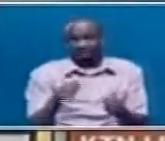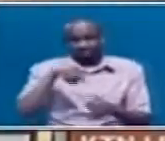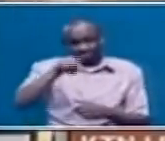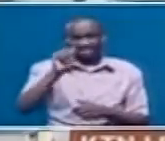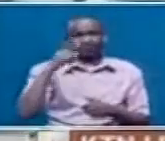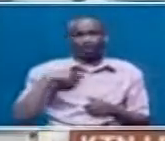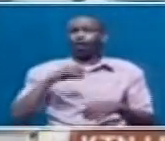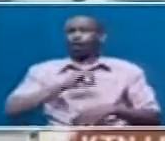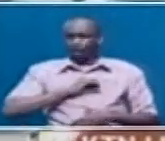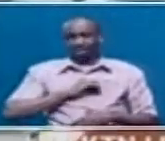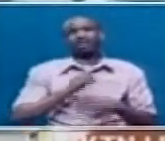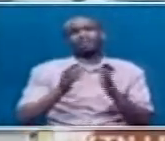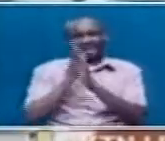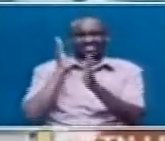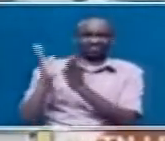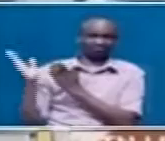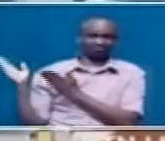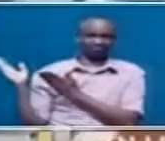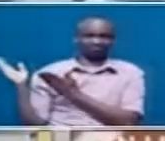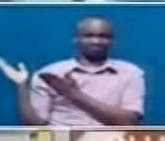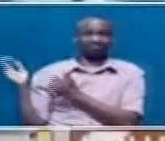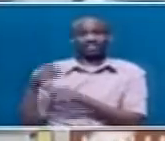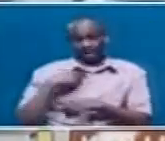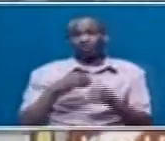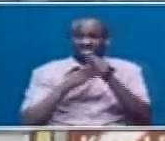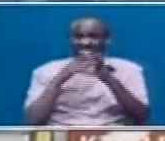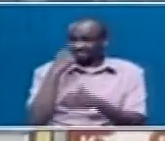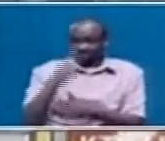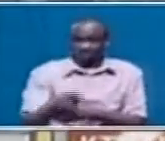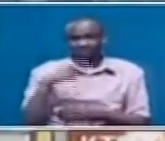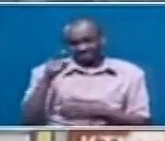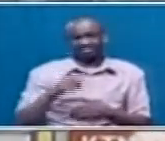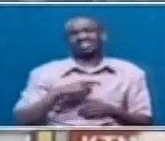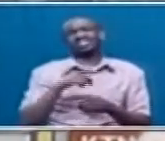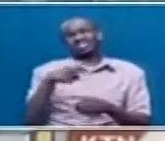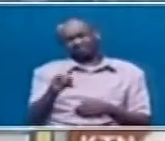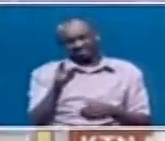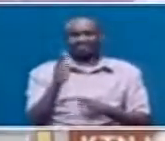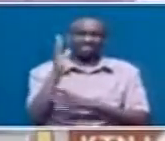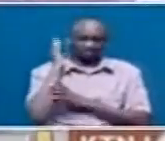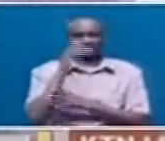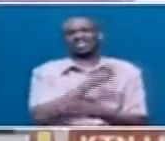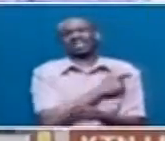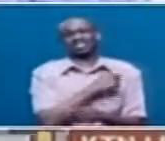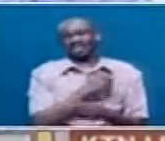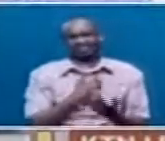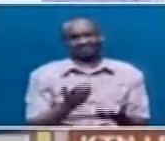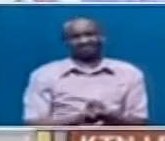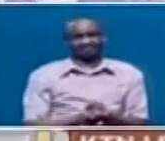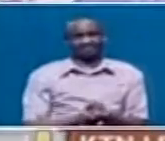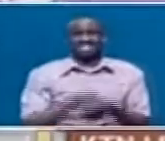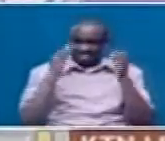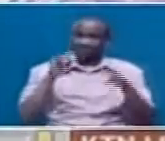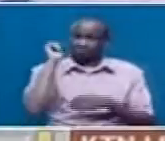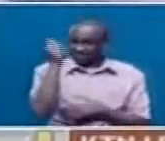alikuwa mmiliki wa kampuni ya mabasi ya Modern Coast. Viongozi wanasema ni utepetevu wa walinda usalama. Ikiwa rais